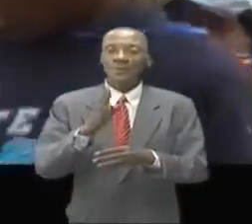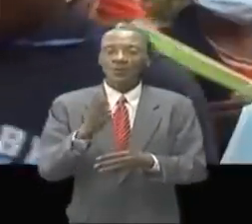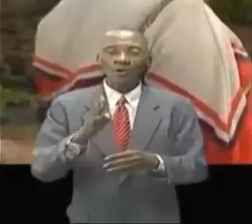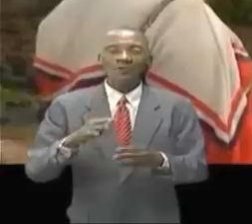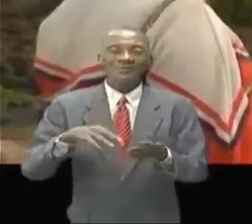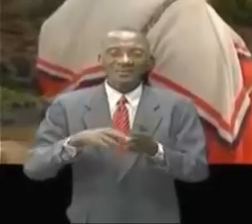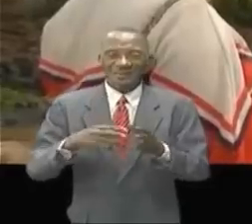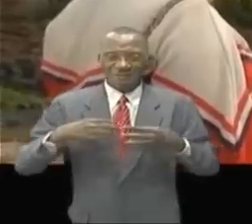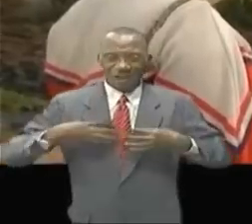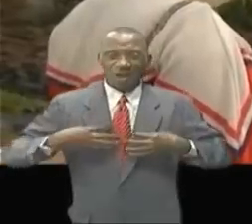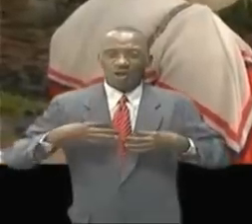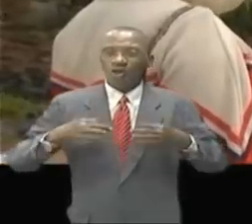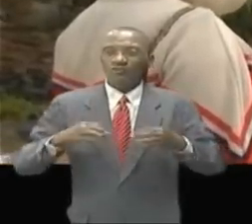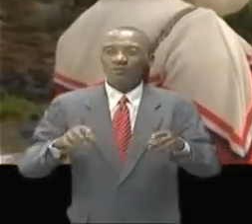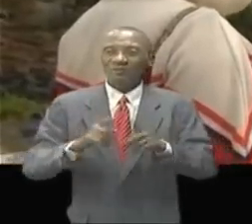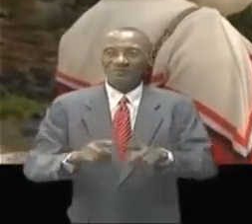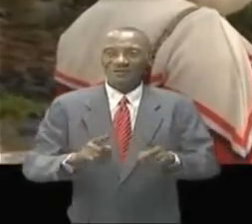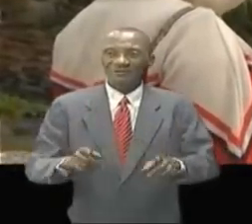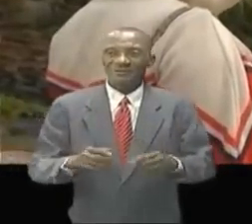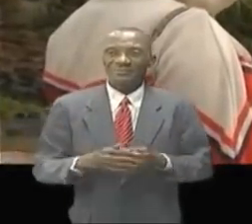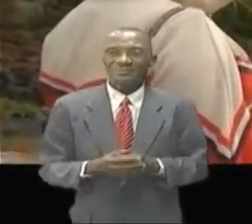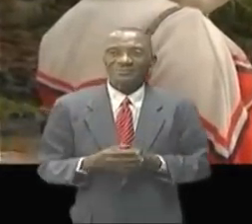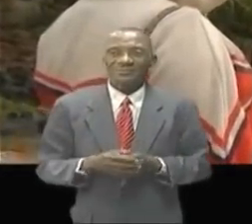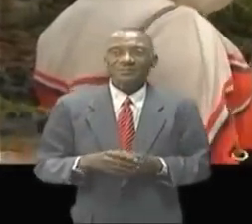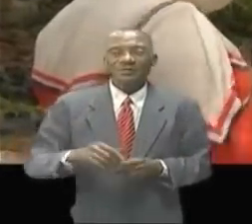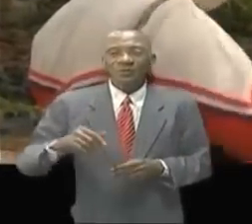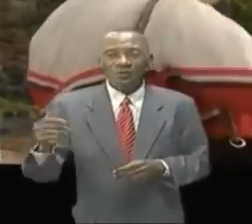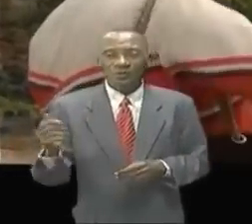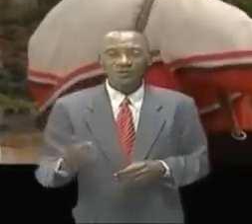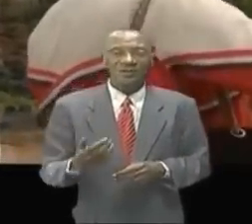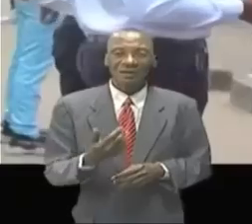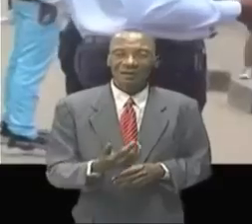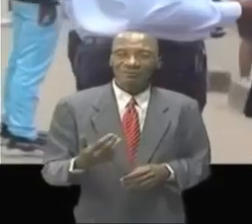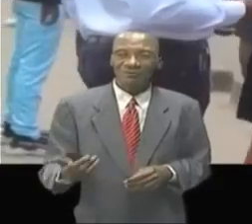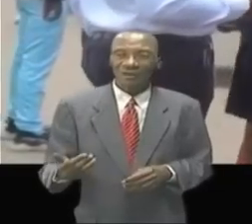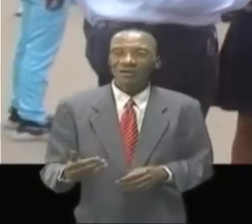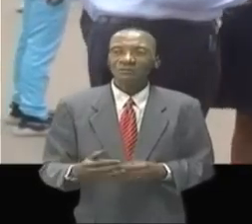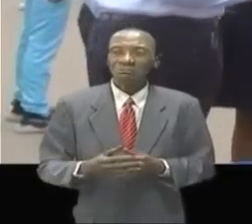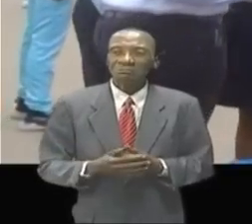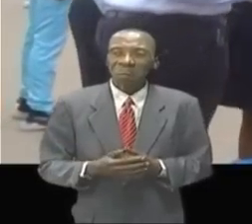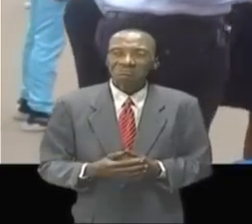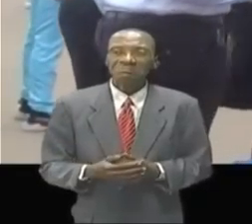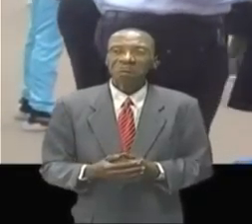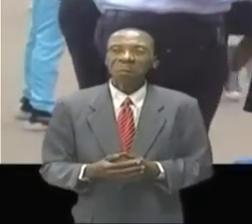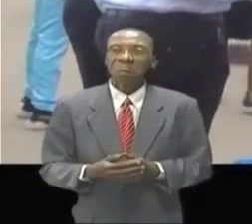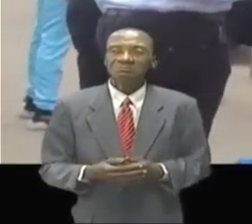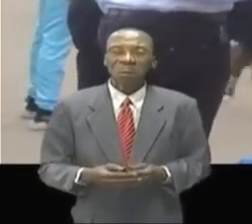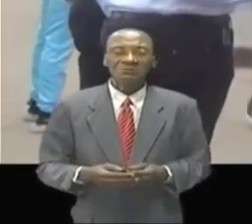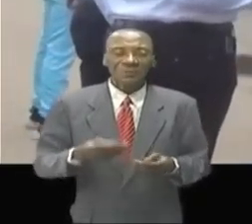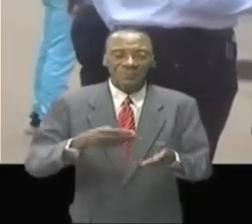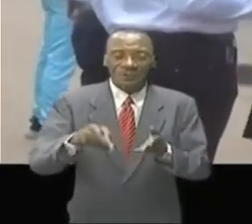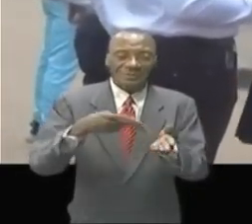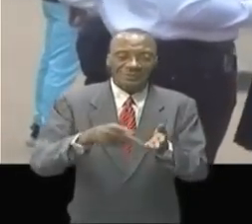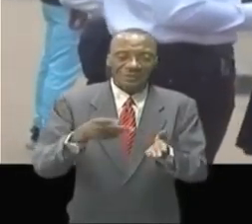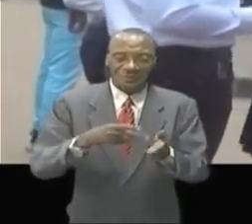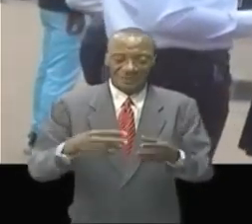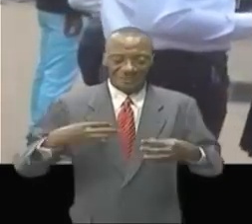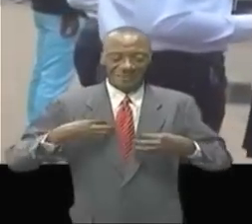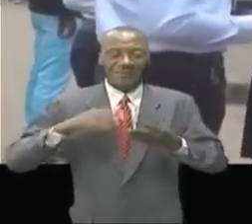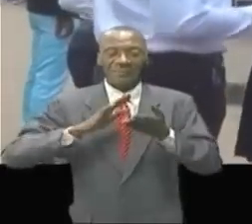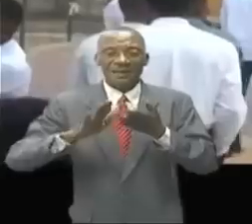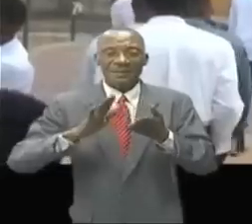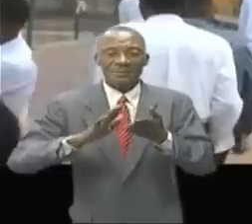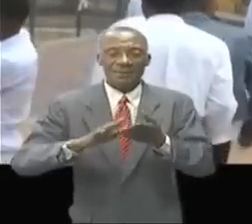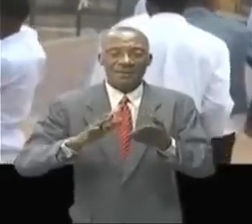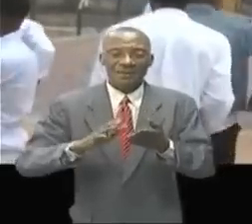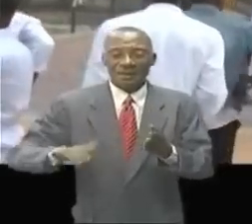les vendeurs ambulants pour acheter des stylos, d'autres par contre arrangent leurs pièces pour une dernière fois avant d'accéder à leurs locaux pour passer ces